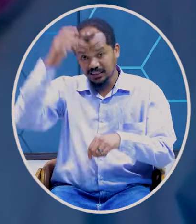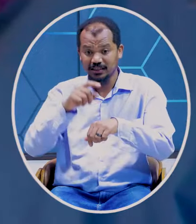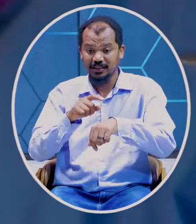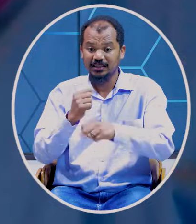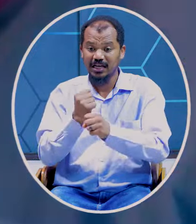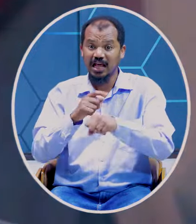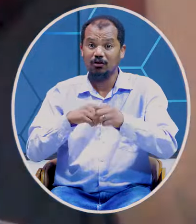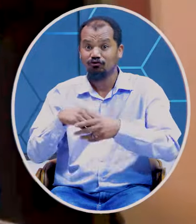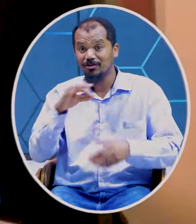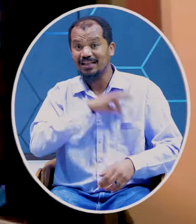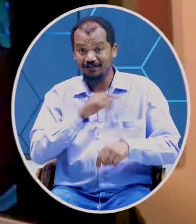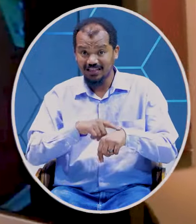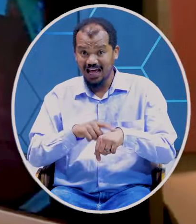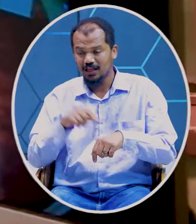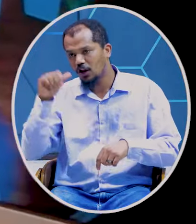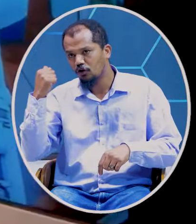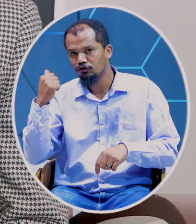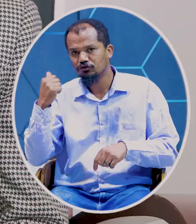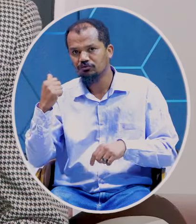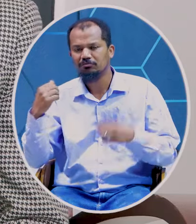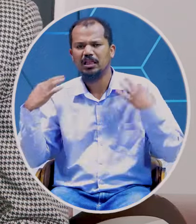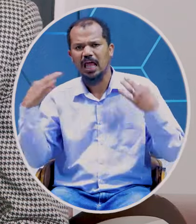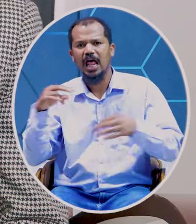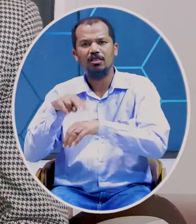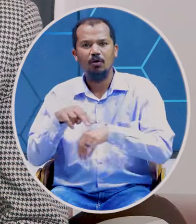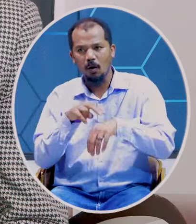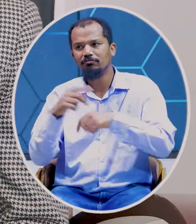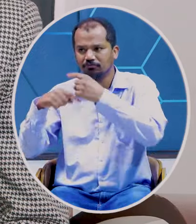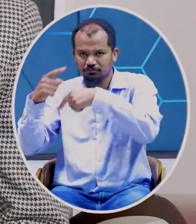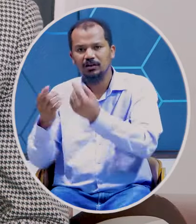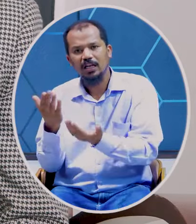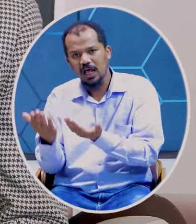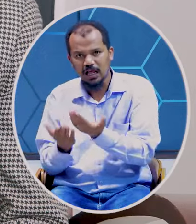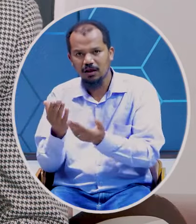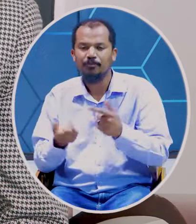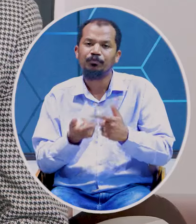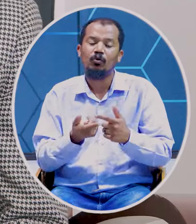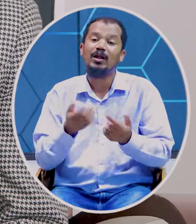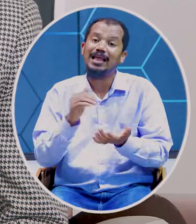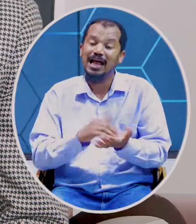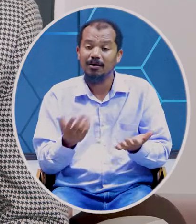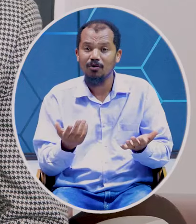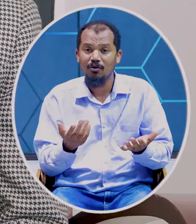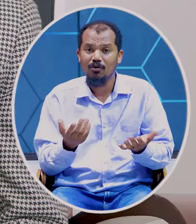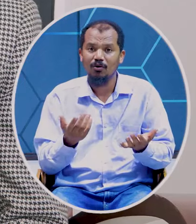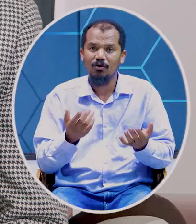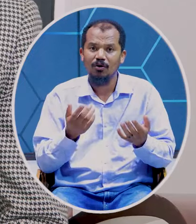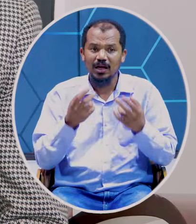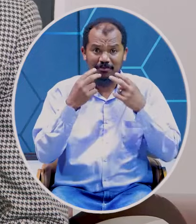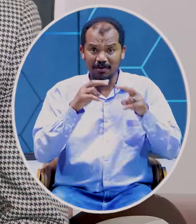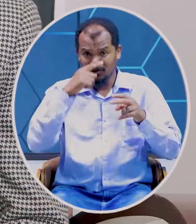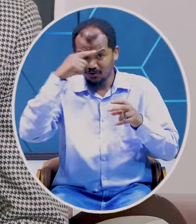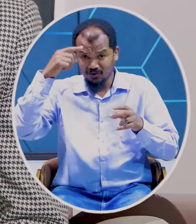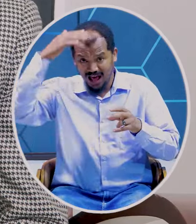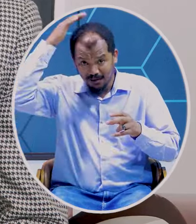ውጪ በትርፍ ሰዓት ሌሎች የግል ጤና ተቋማት ላይ እናገለግላለን። ሁለተኛ ደግሞ እንደኛ